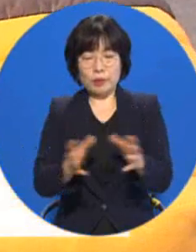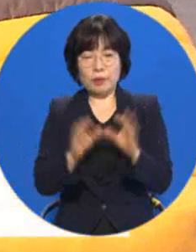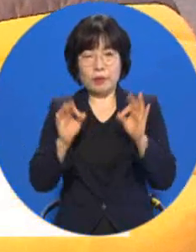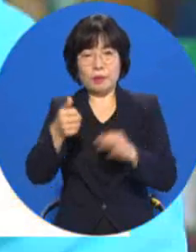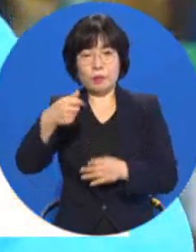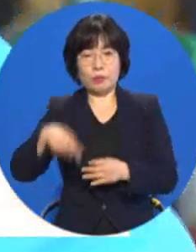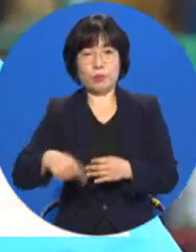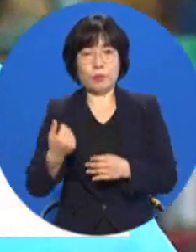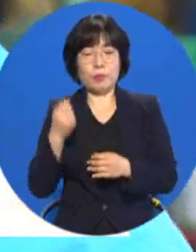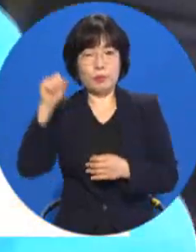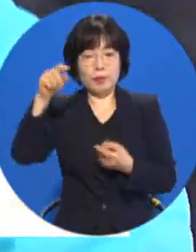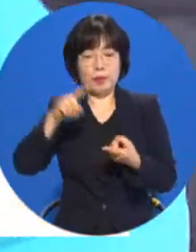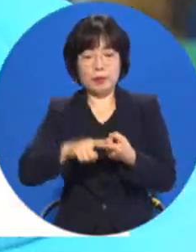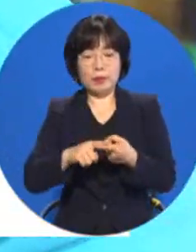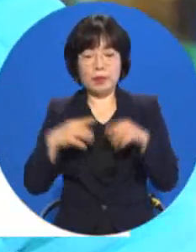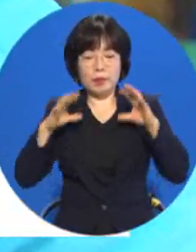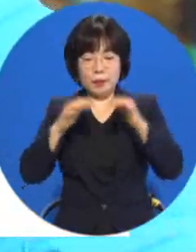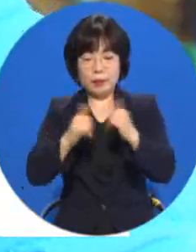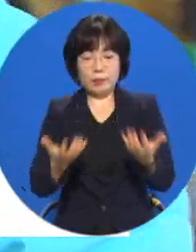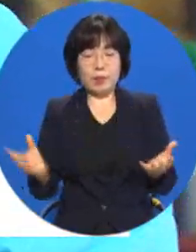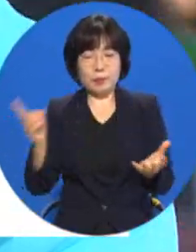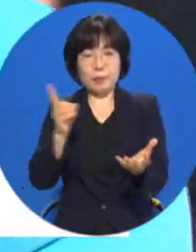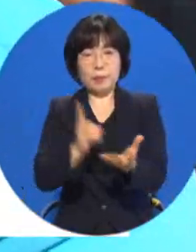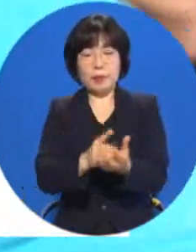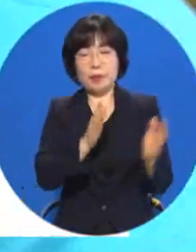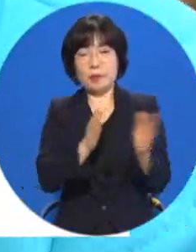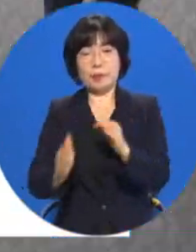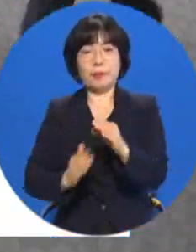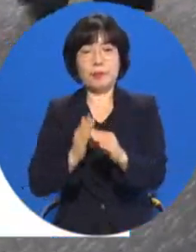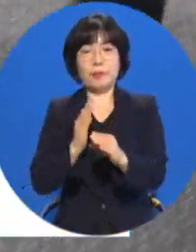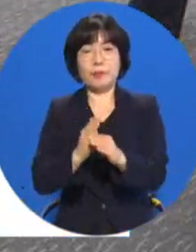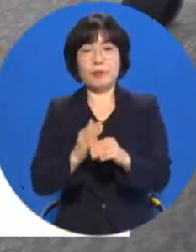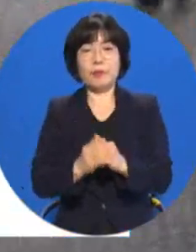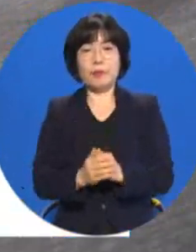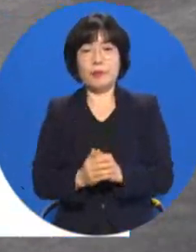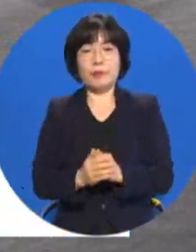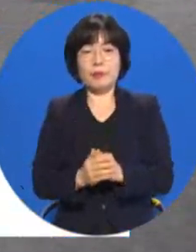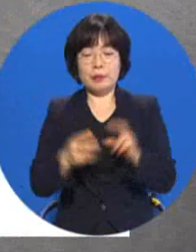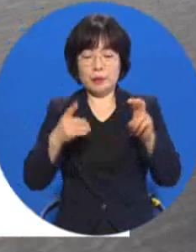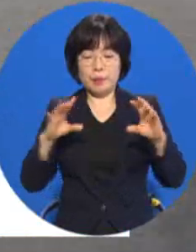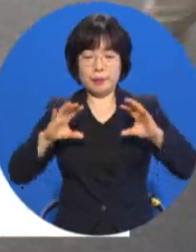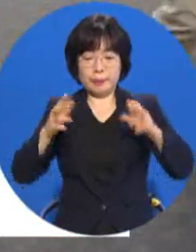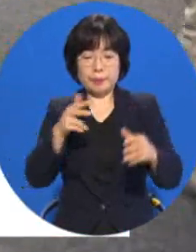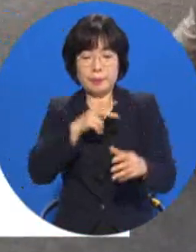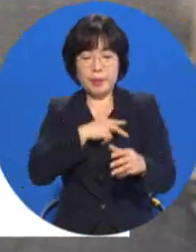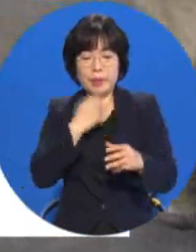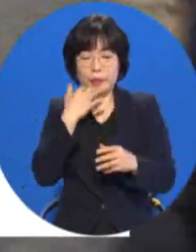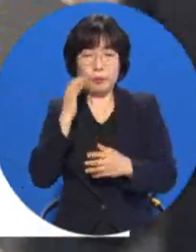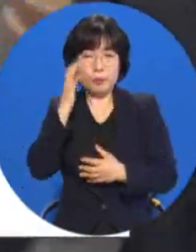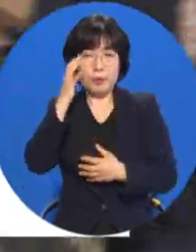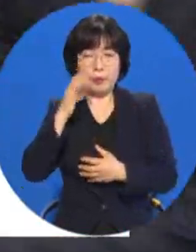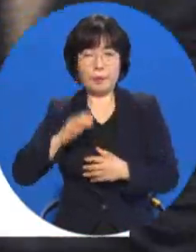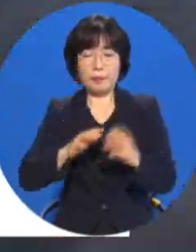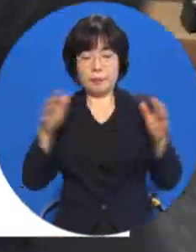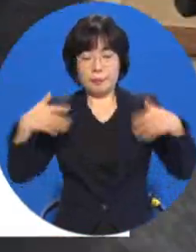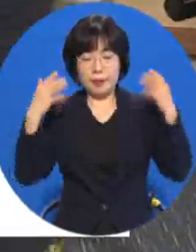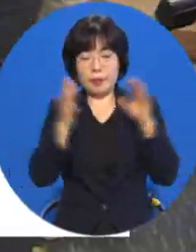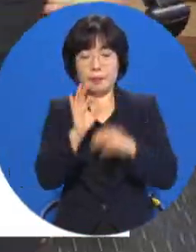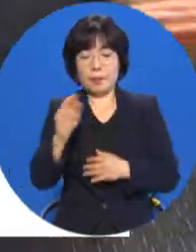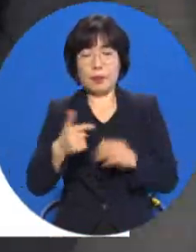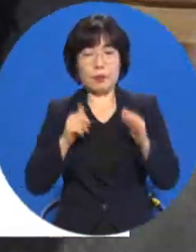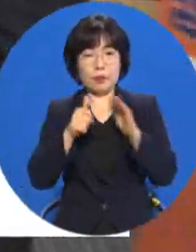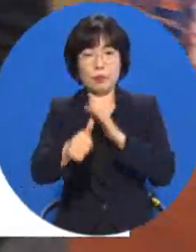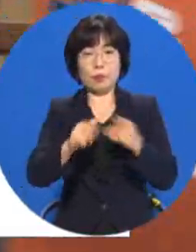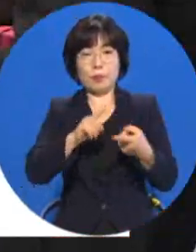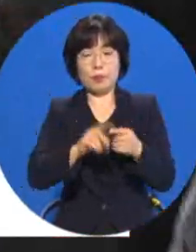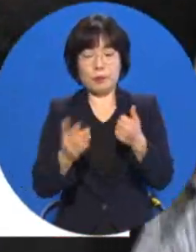예비후보자도 창당될 국민의당 합류를 준비하고 있습니다. 20대 총선에서 녹색 돌풍을 일으켰던 안철수 전